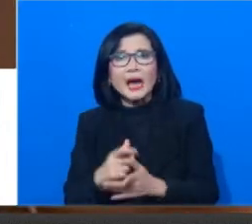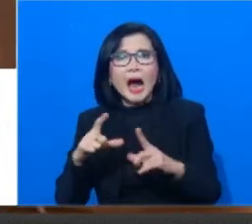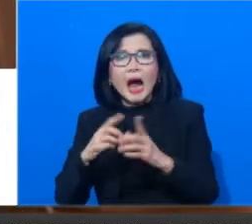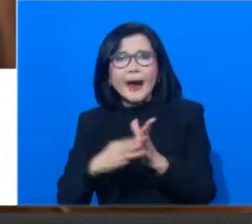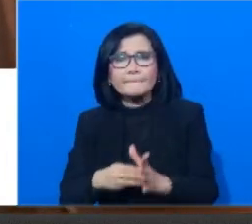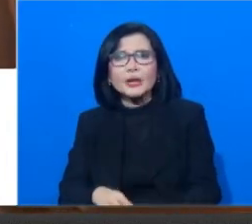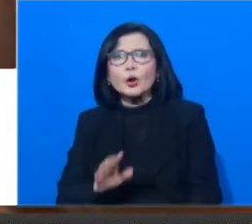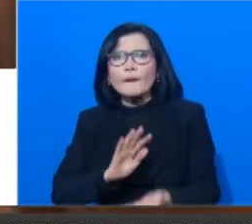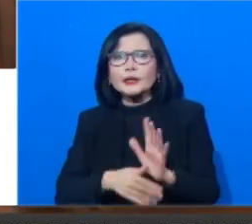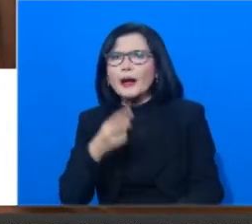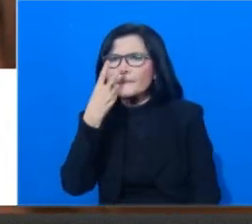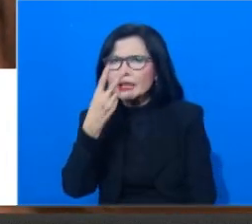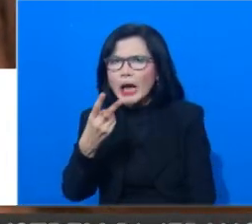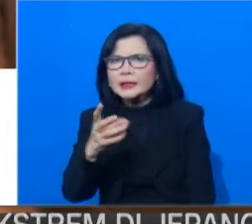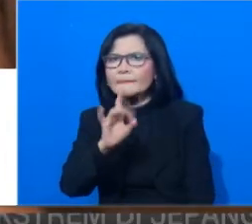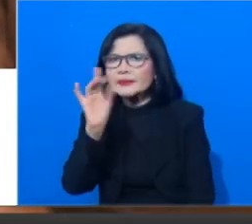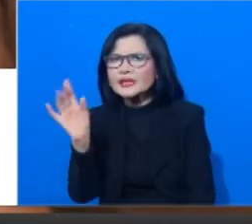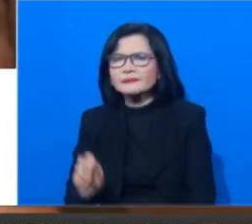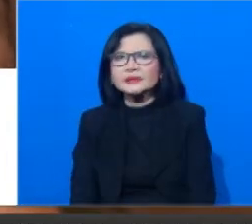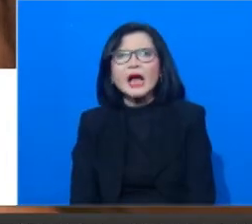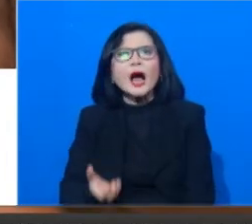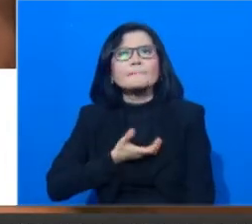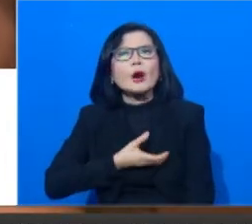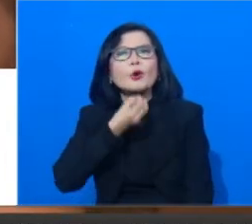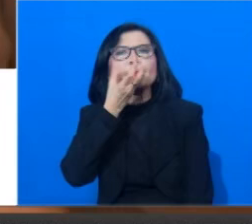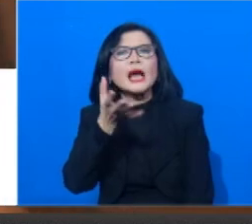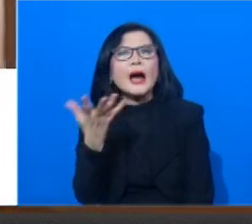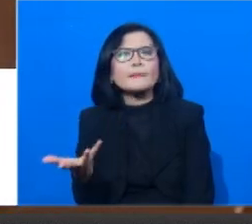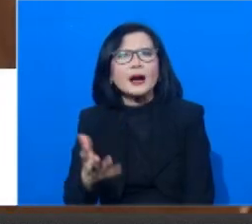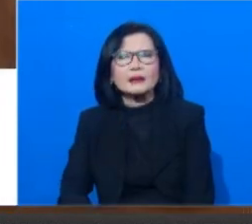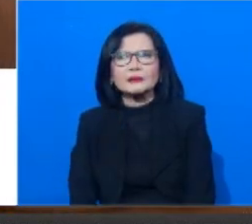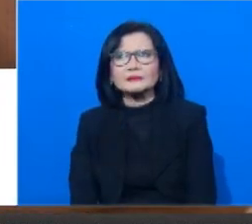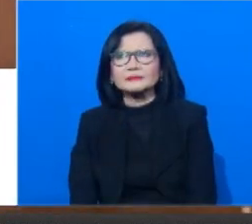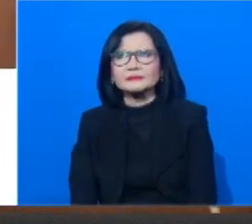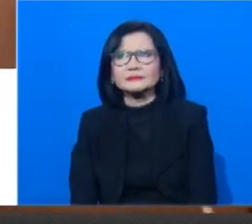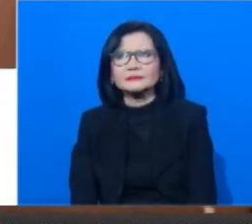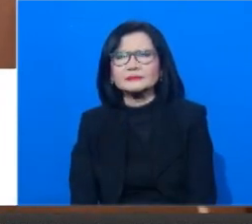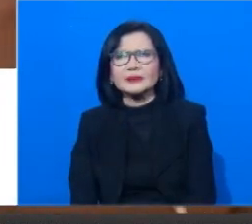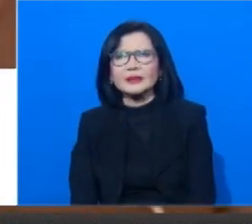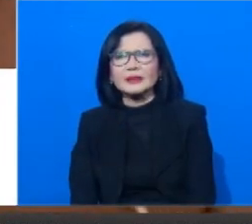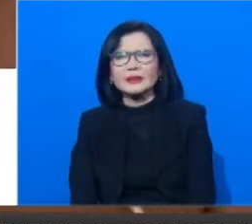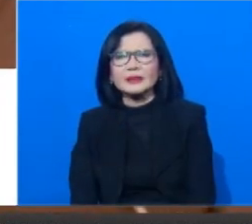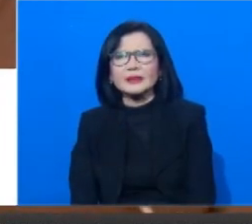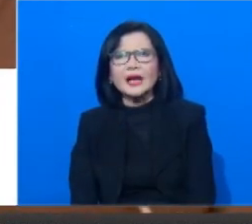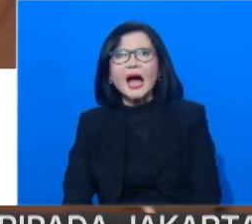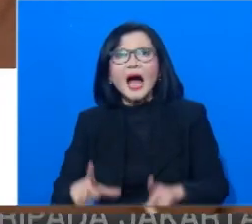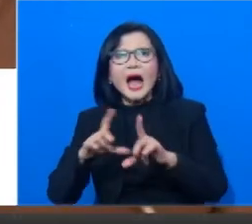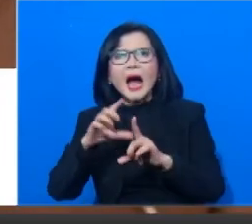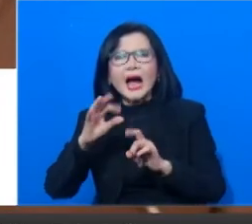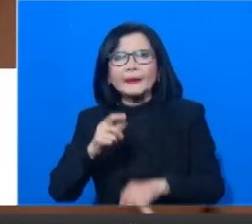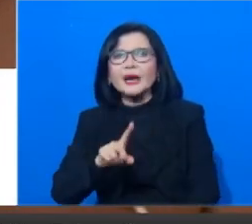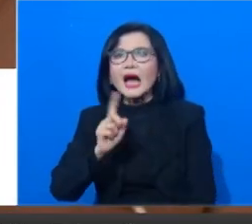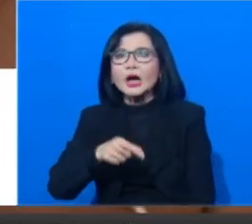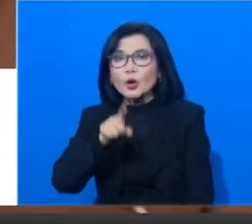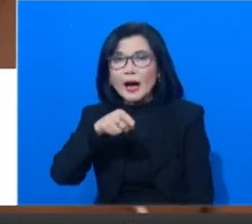bahwa pernah melihat dan lain sebagainya apa yang ingin disampaikan kepada Aep Mas lag Iya untuk a menarik nih A kalau misalkan kamu memang